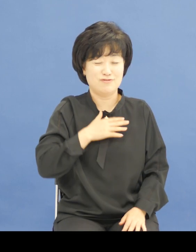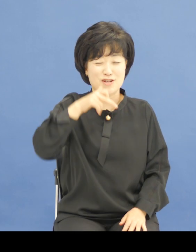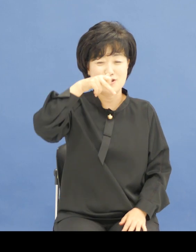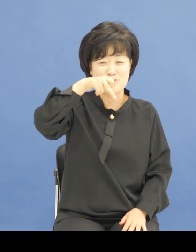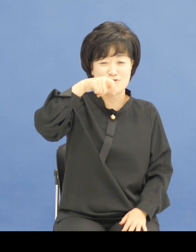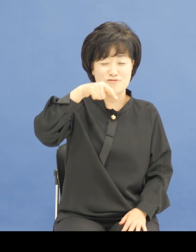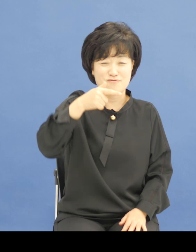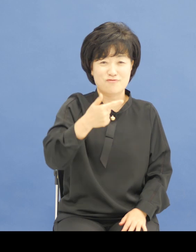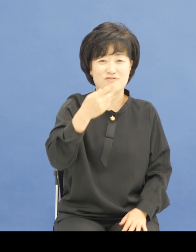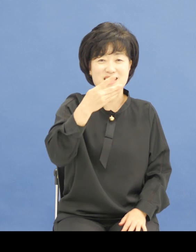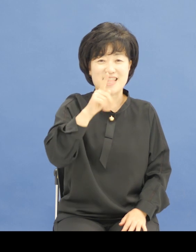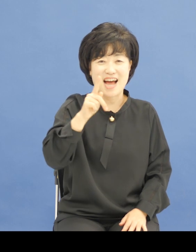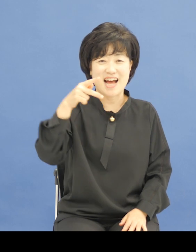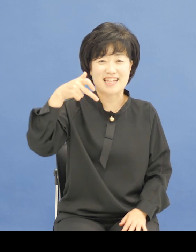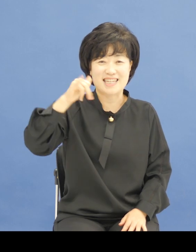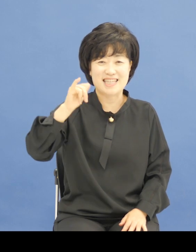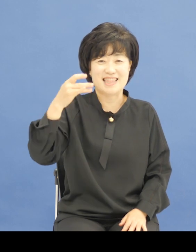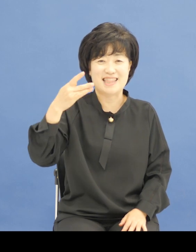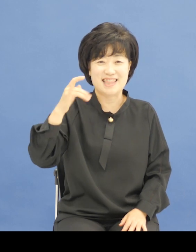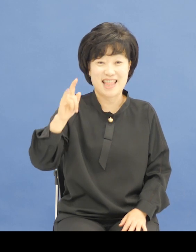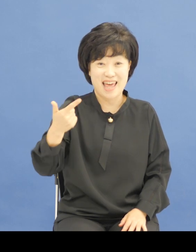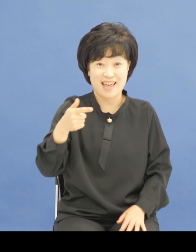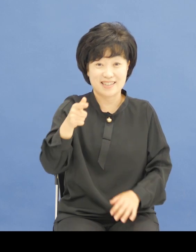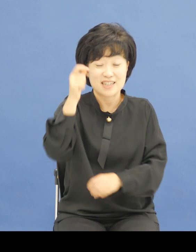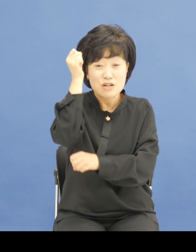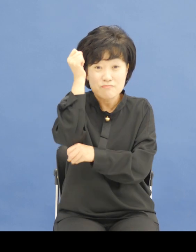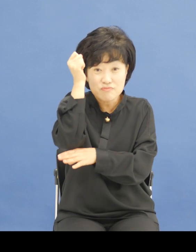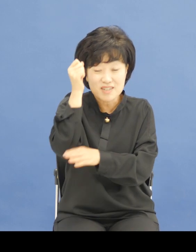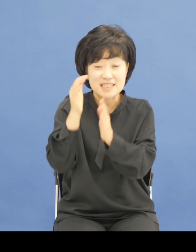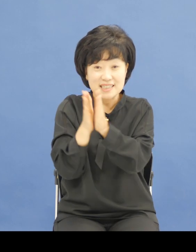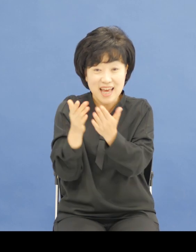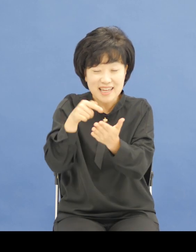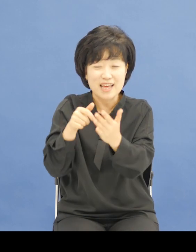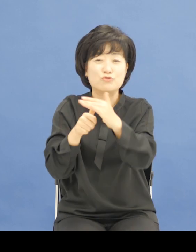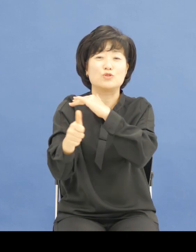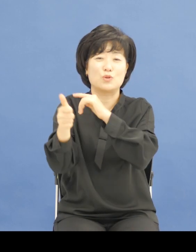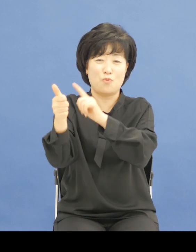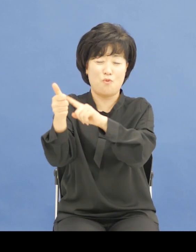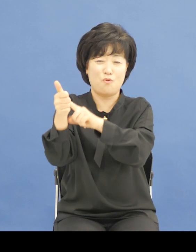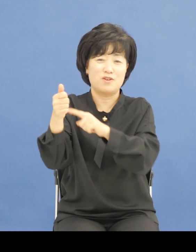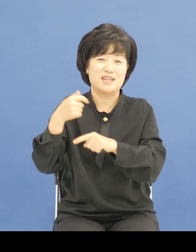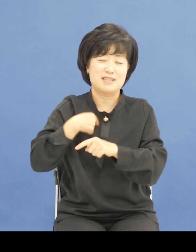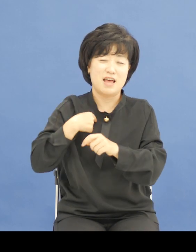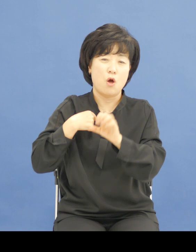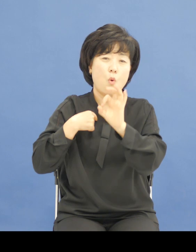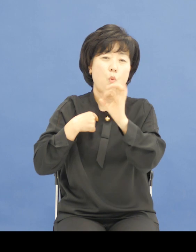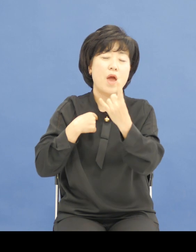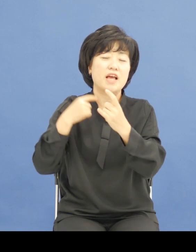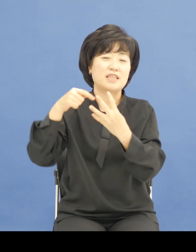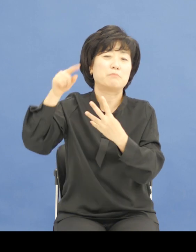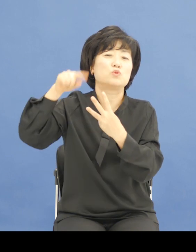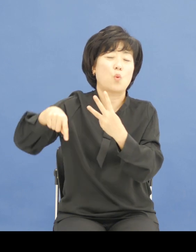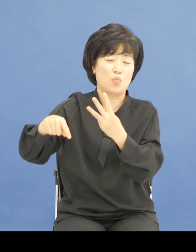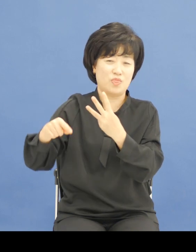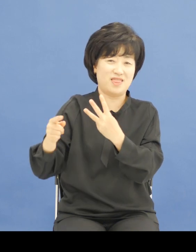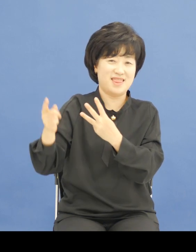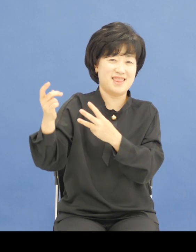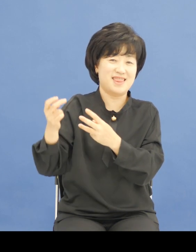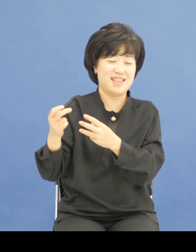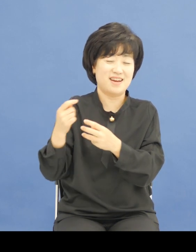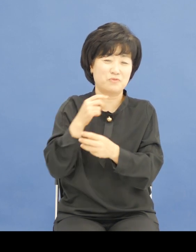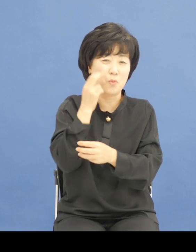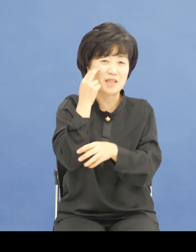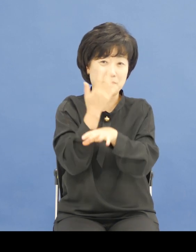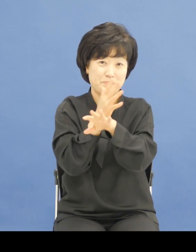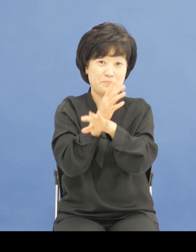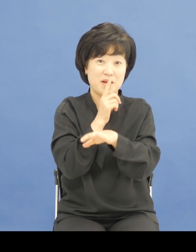예. 그렇게 해서 내 주변 친구들은 제가 아프리카를 어려서부터 가고 싶었다는 걸 알고 있었고 예.